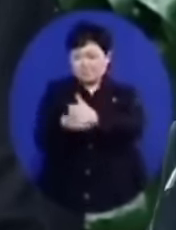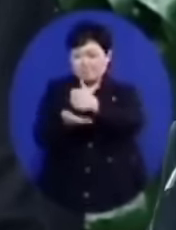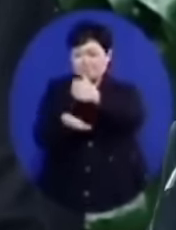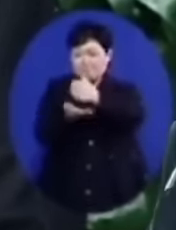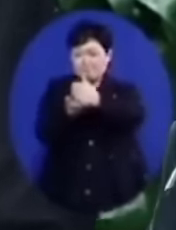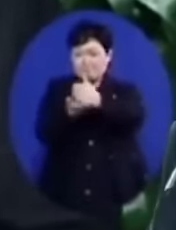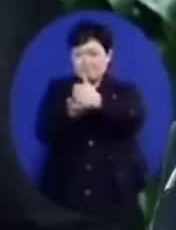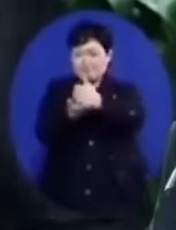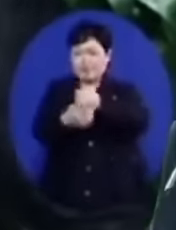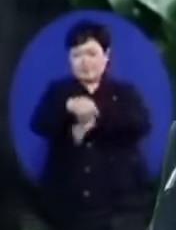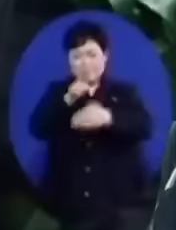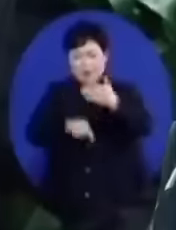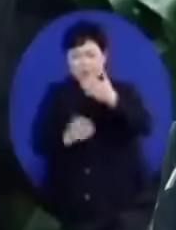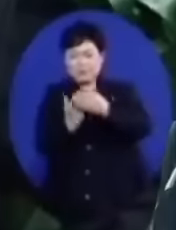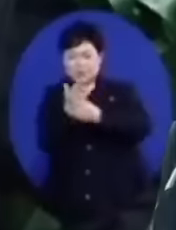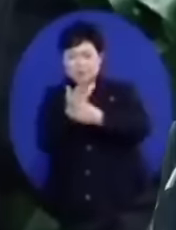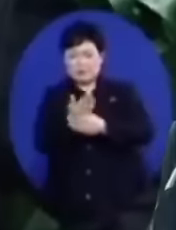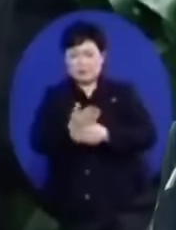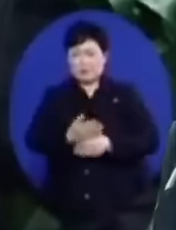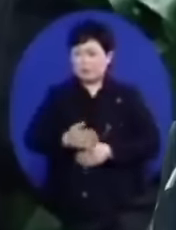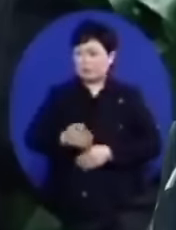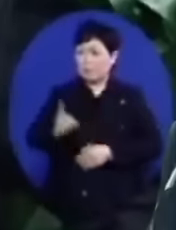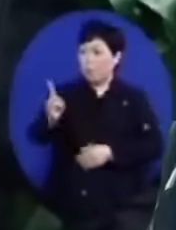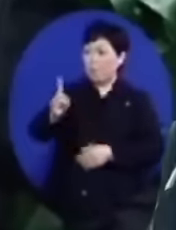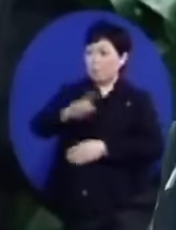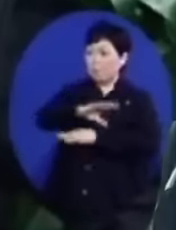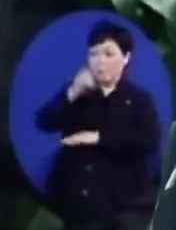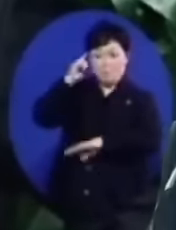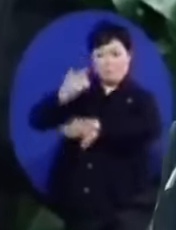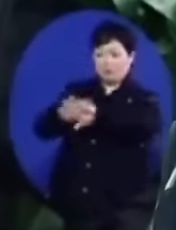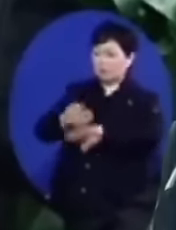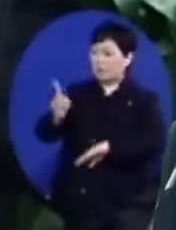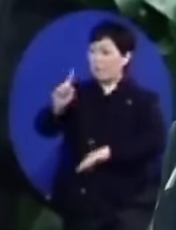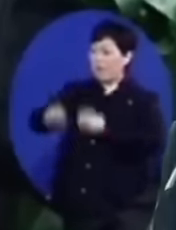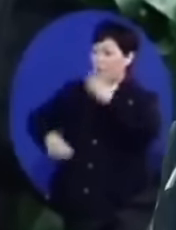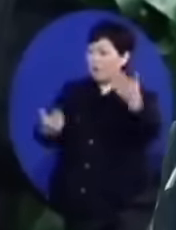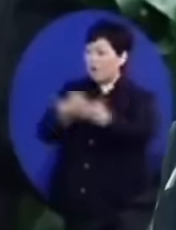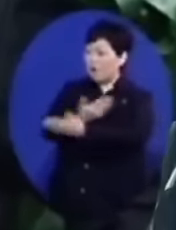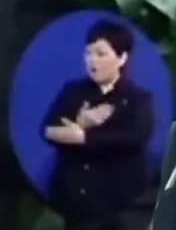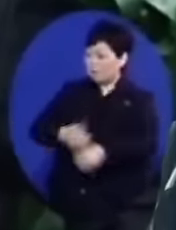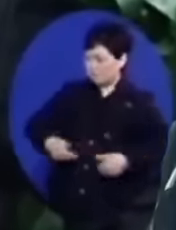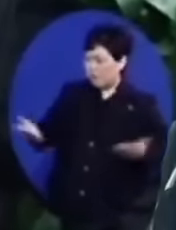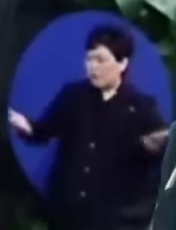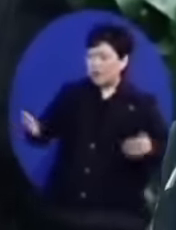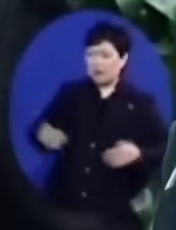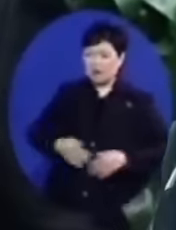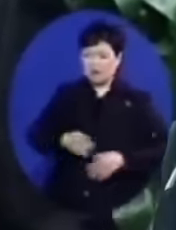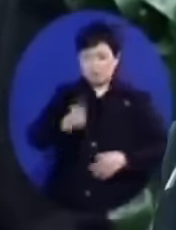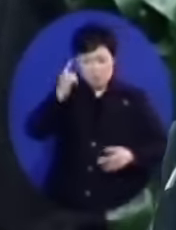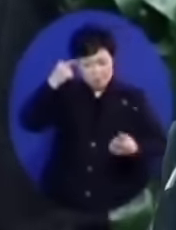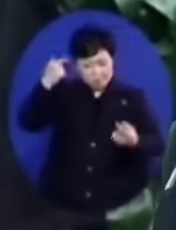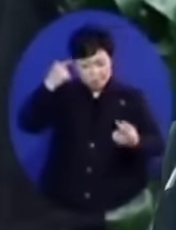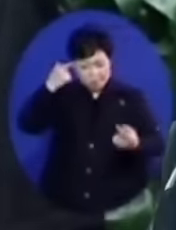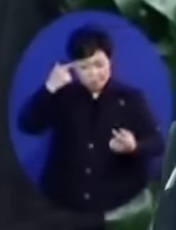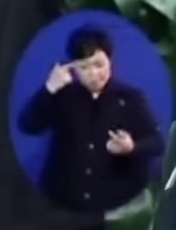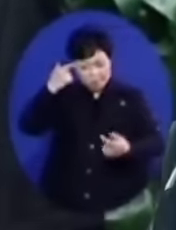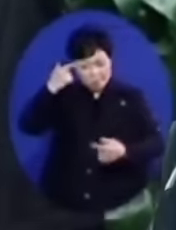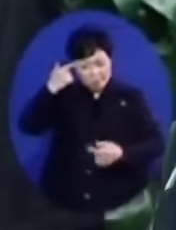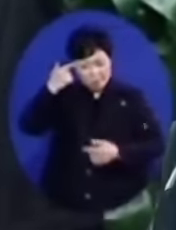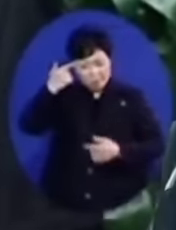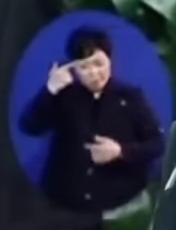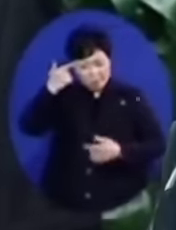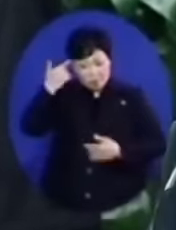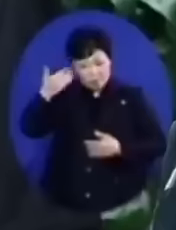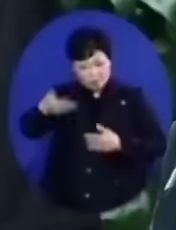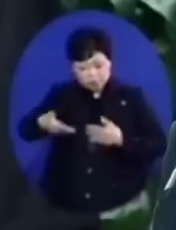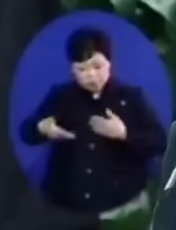그런 사람이 내가 무엇 때문에 회개해? 내가 무엇 때문에 청문회에서 그렇게 버티면 버틸 수